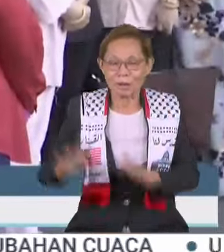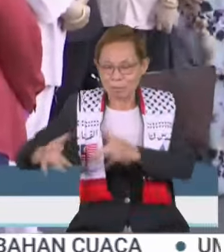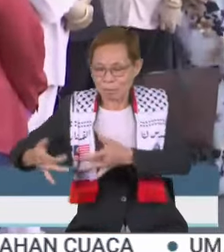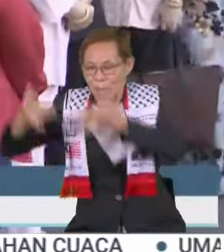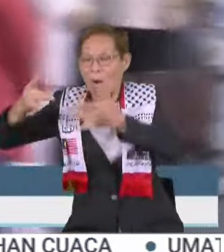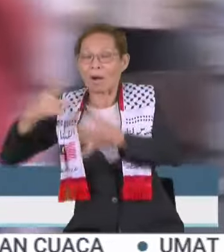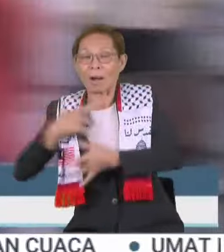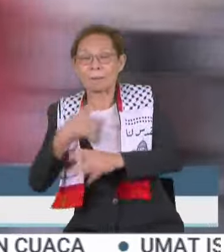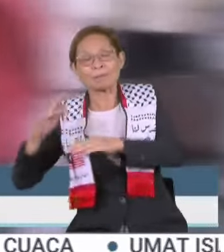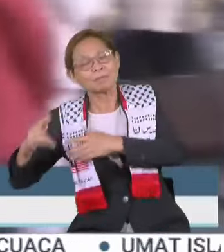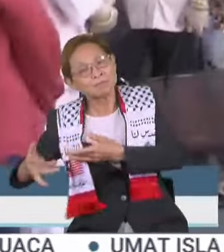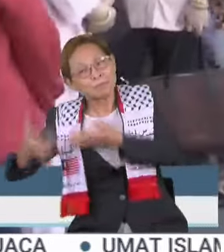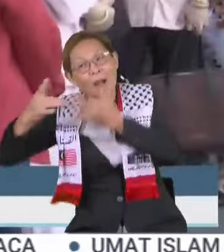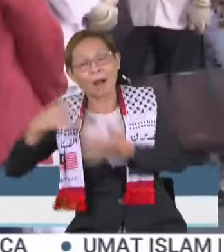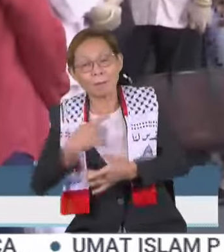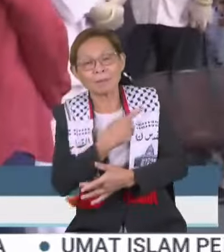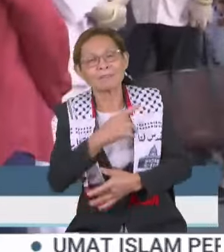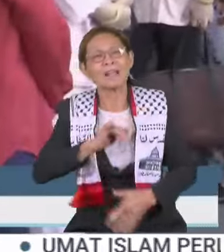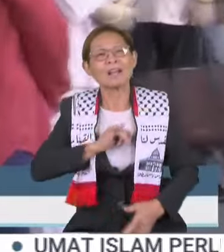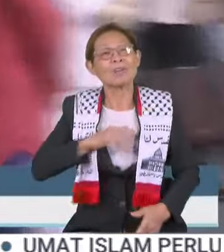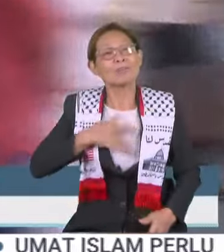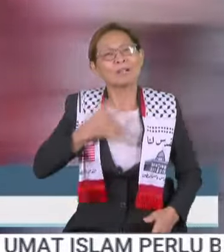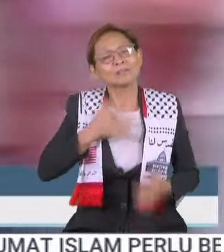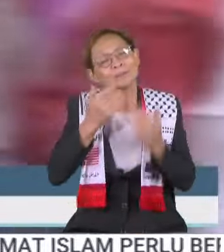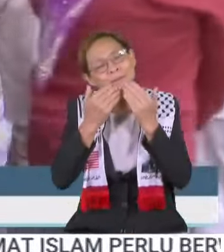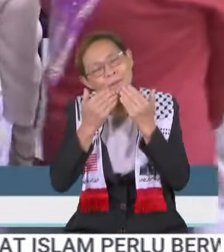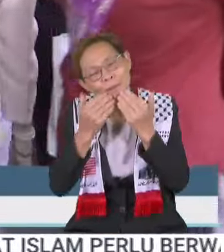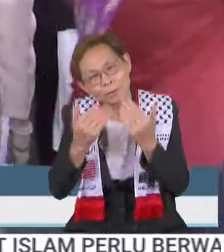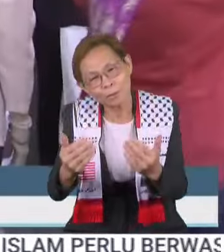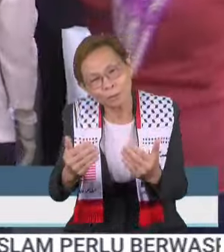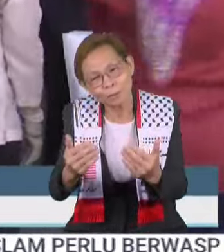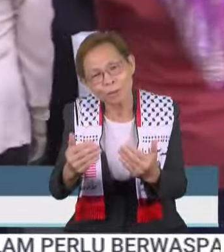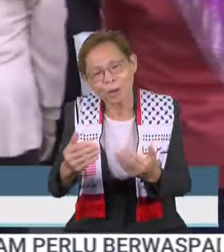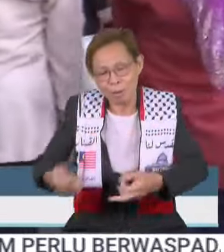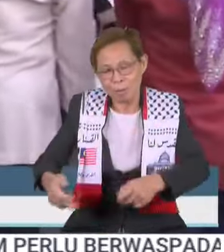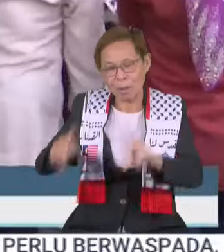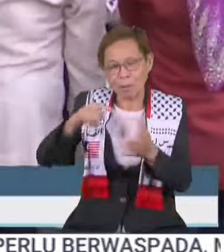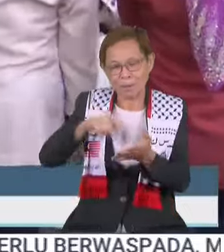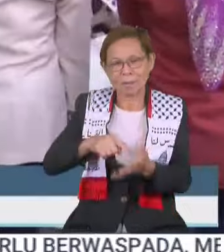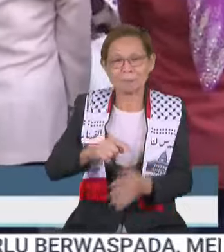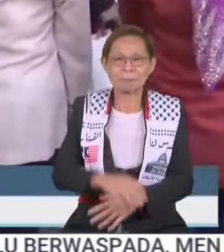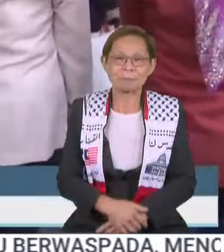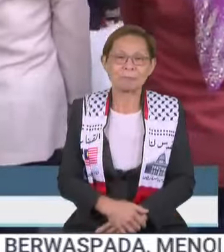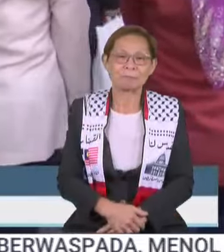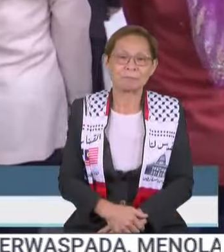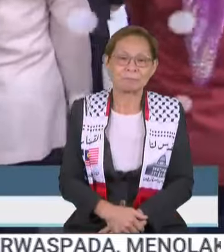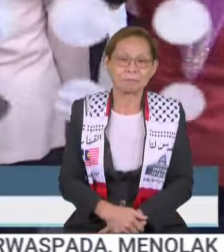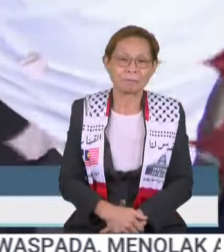meringankan beban kami dan saya merasa bersyukur atas peluang ini.